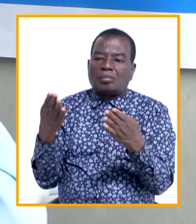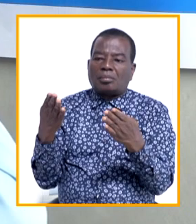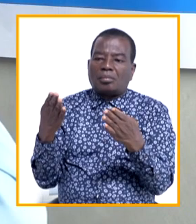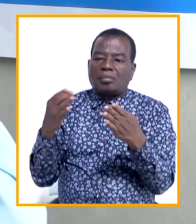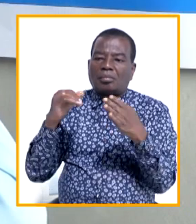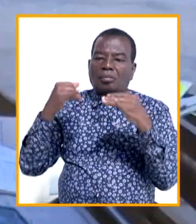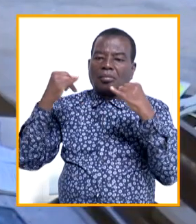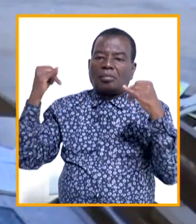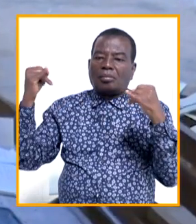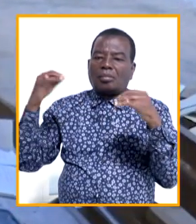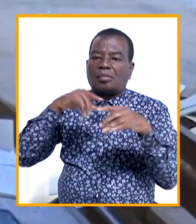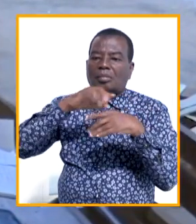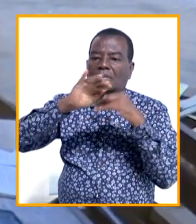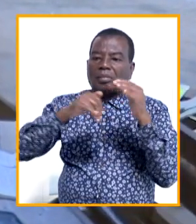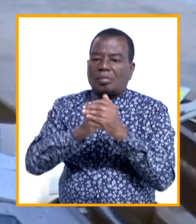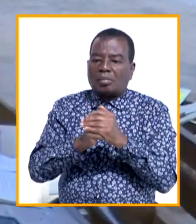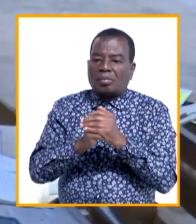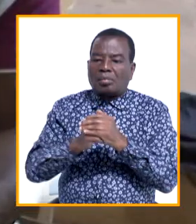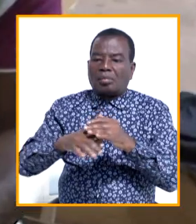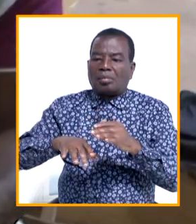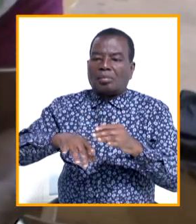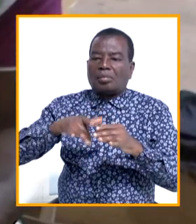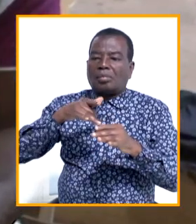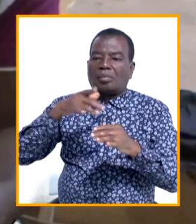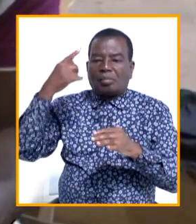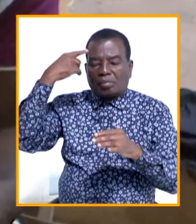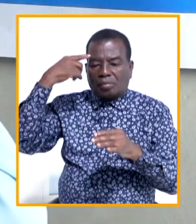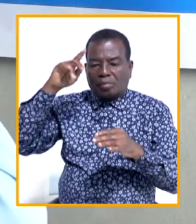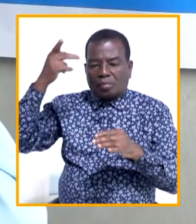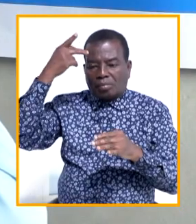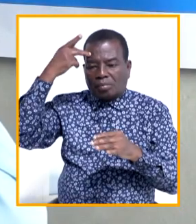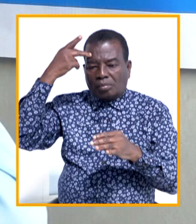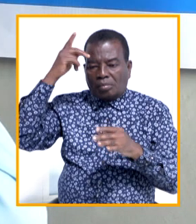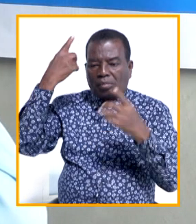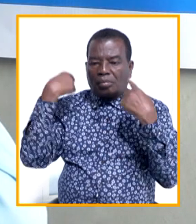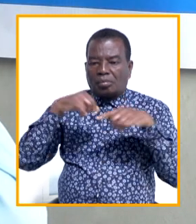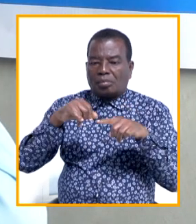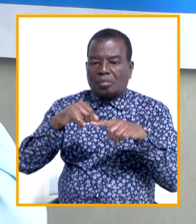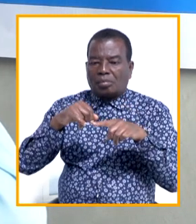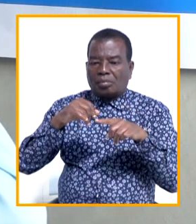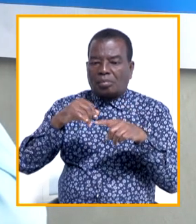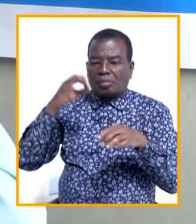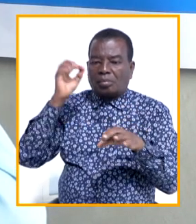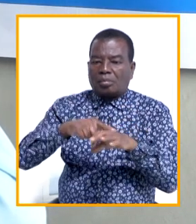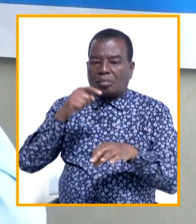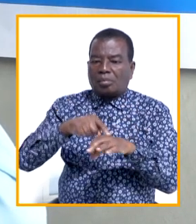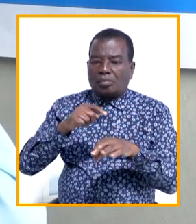antennes à toutes les sensibilités politiques pendant la période du contentieux